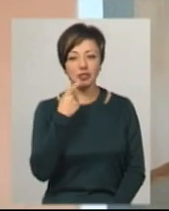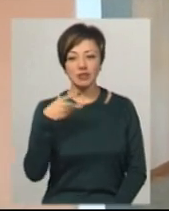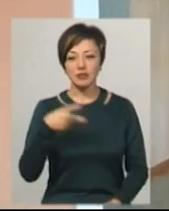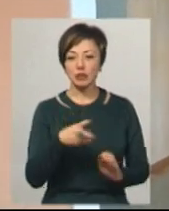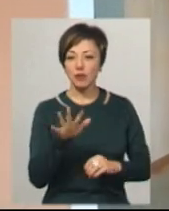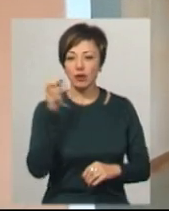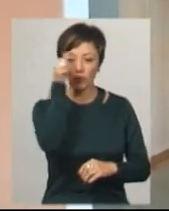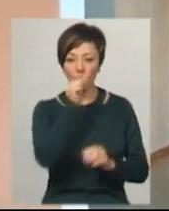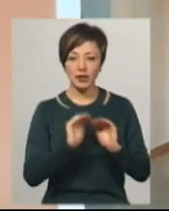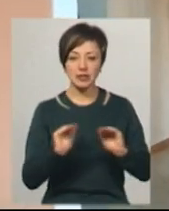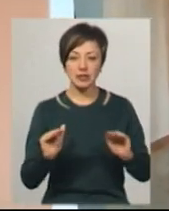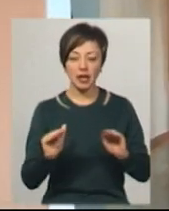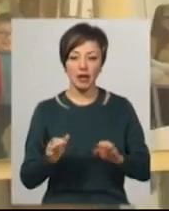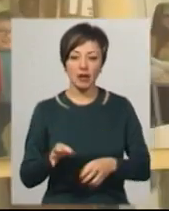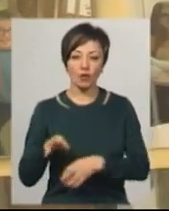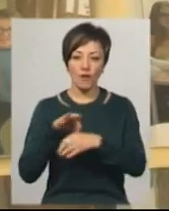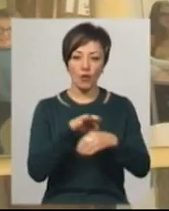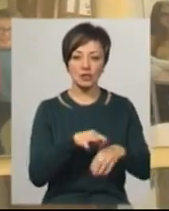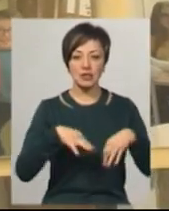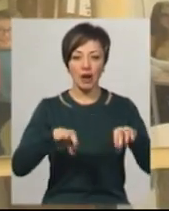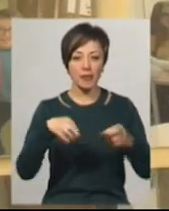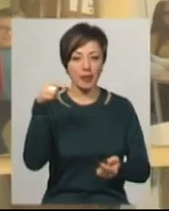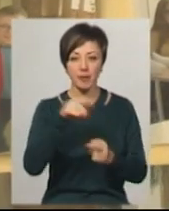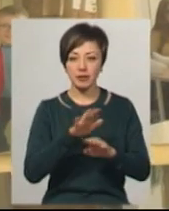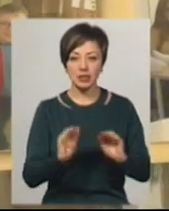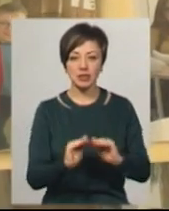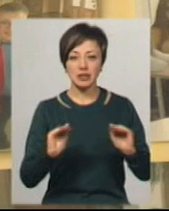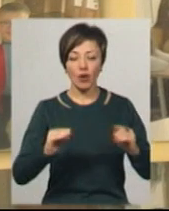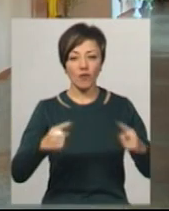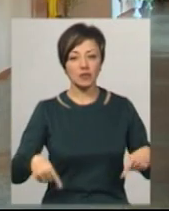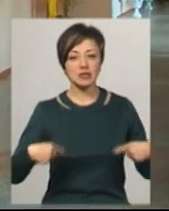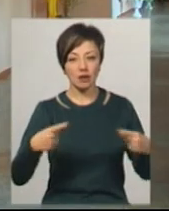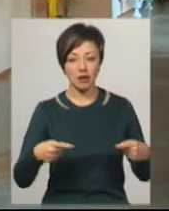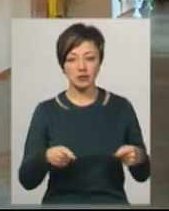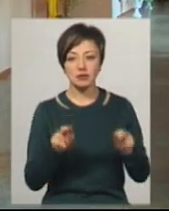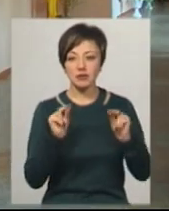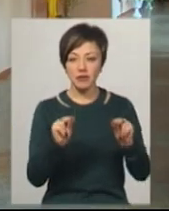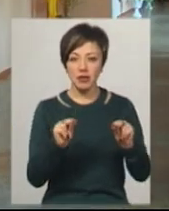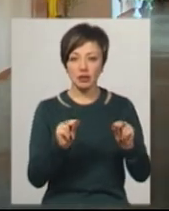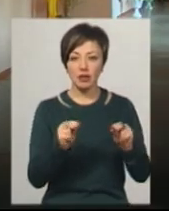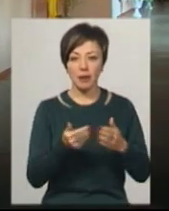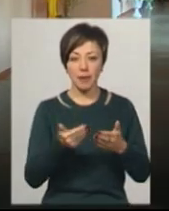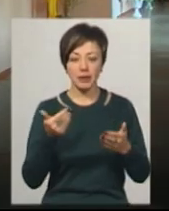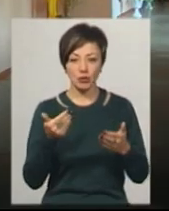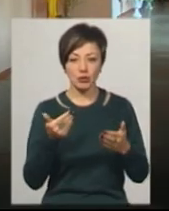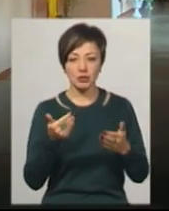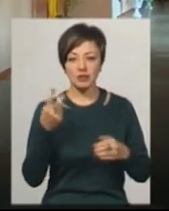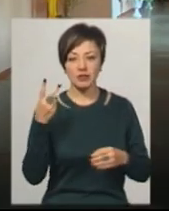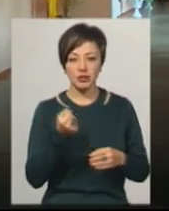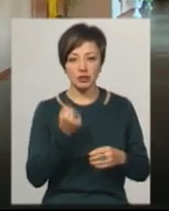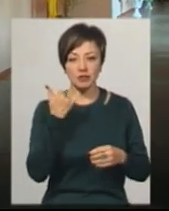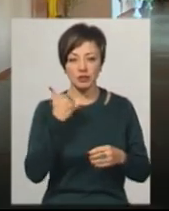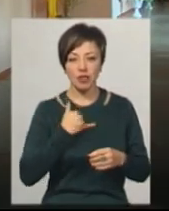2005 року дітей довозять шкільним транспортом, але він не пристосований для дітей у візках. Відверто напередодні за два тижні